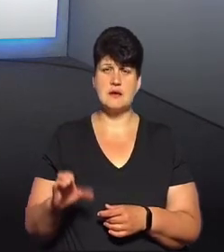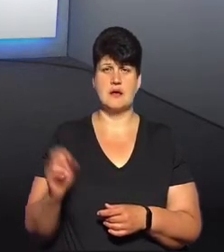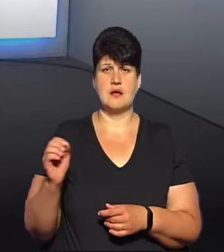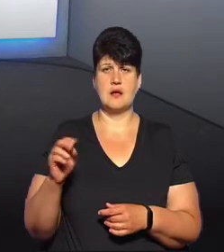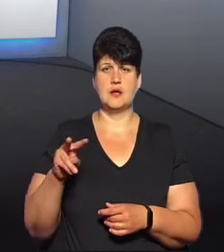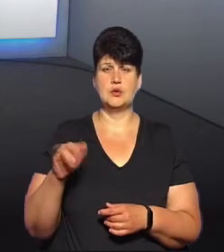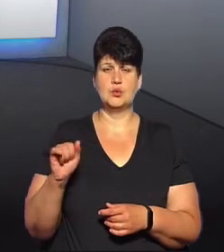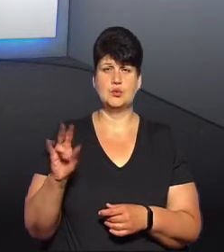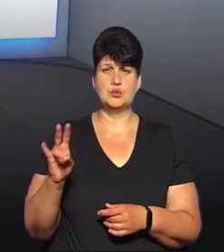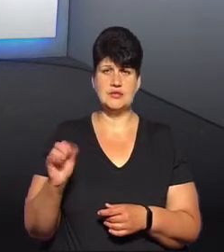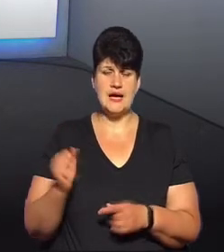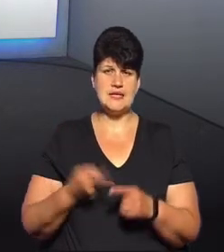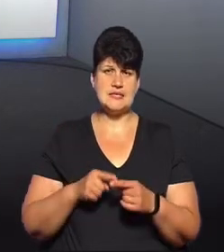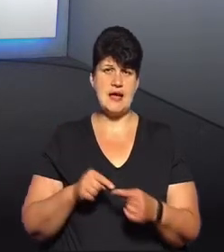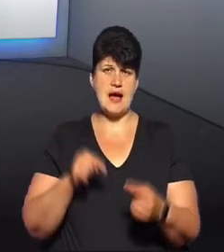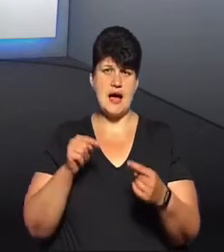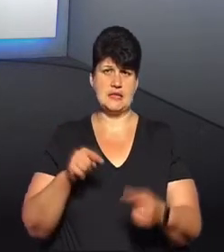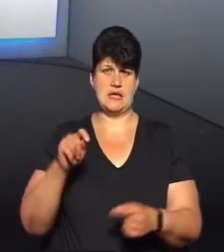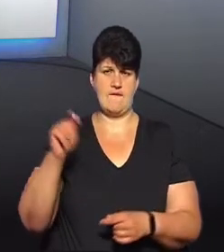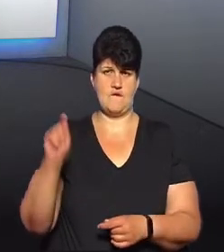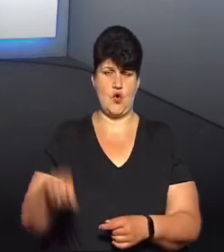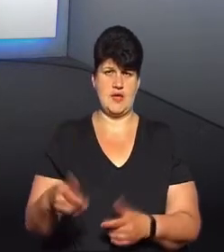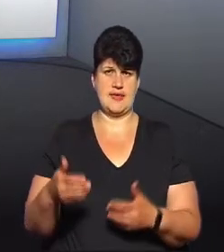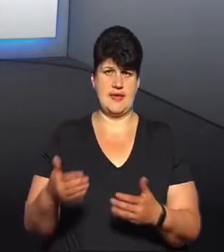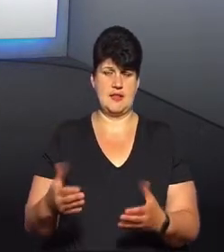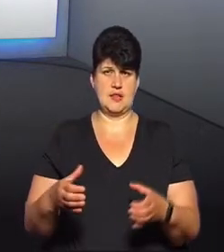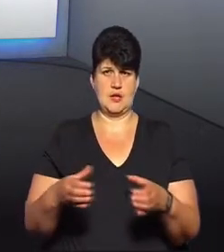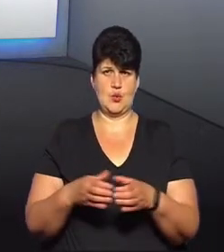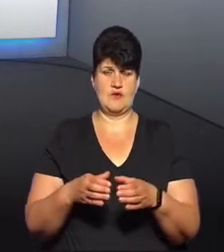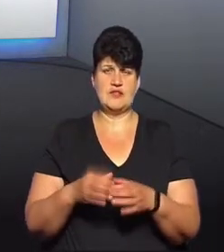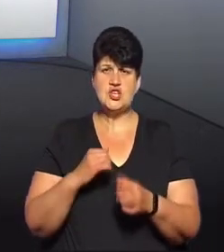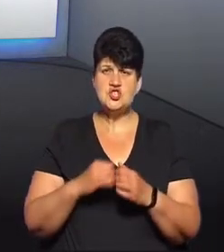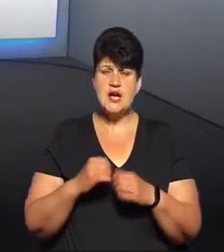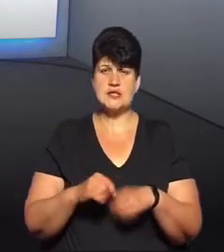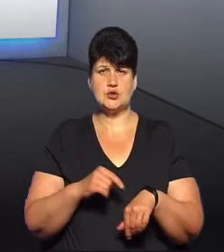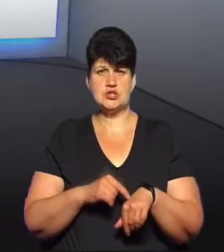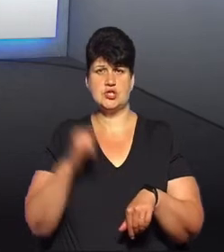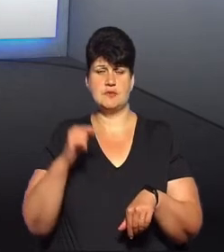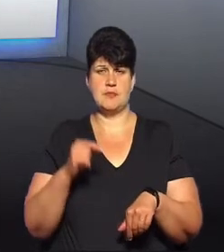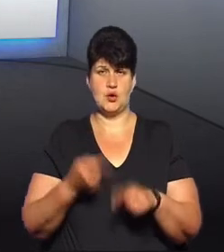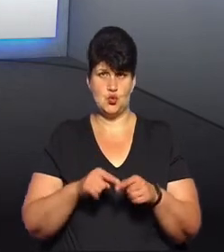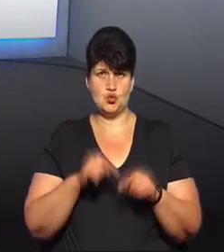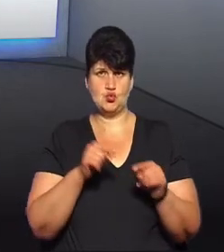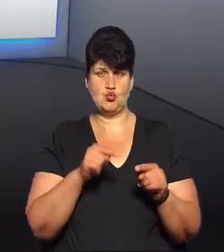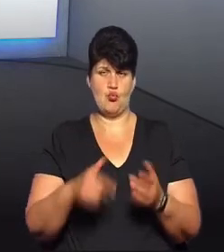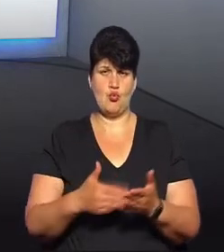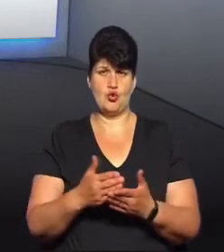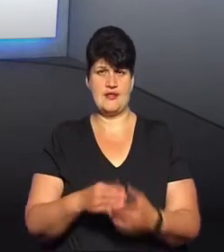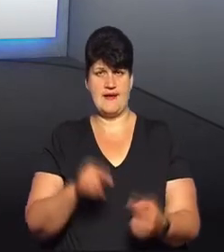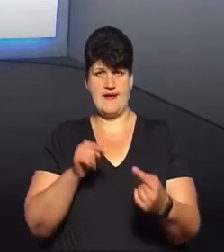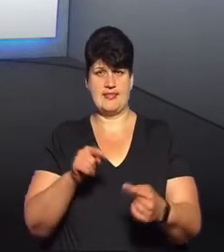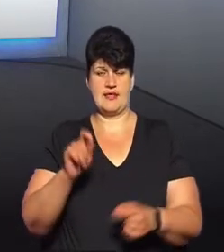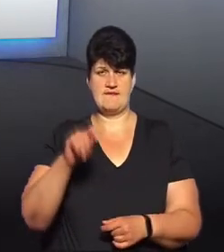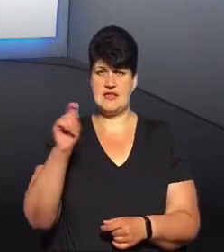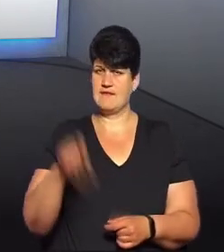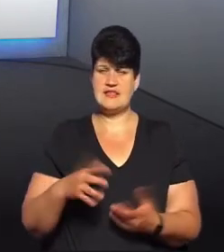антивоєнний, мабуть, гурт. Тобто вони дуже часто зачіпляють в своїх треках саме ось цю політику антивійни, і вони не підтримують